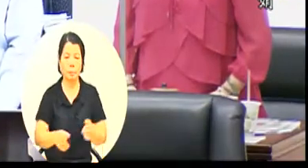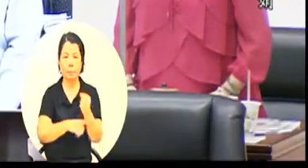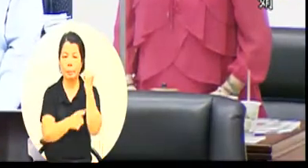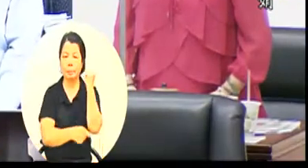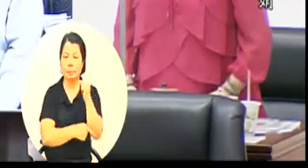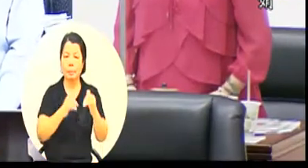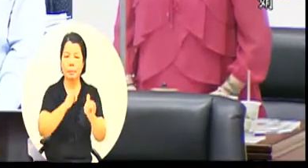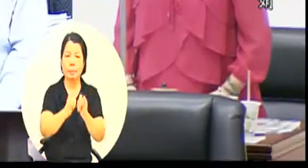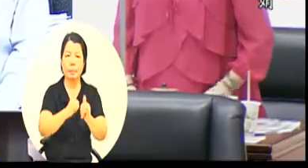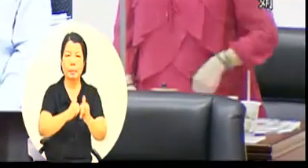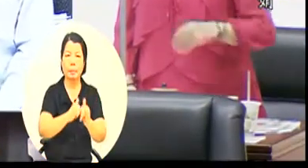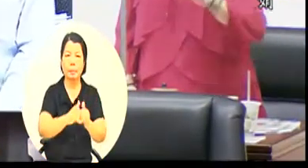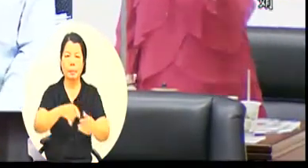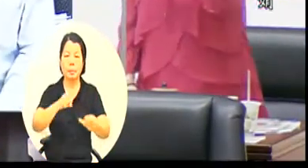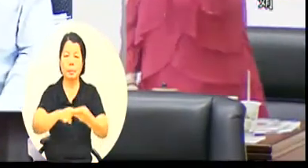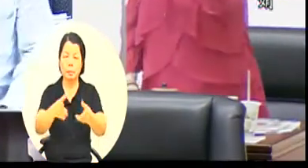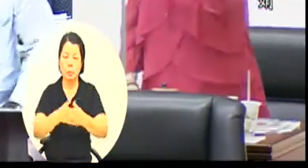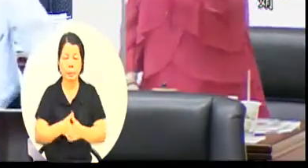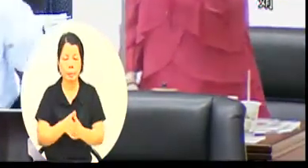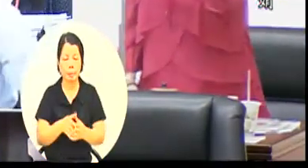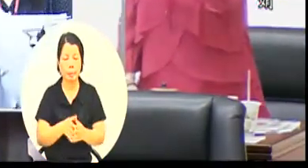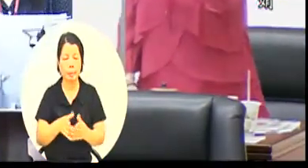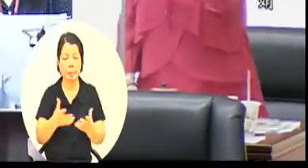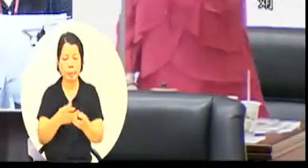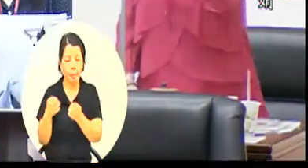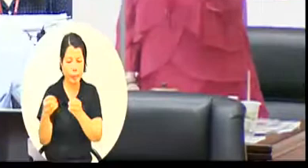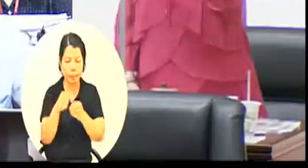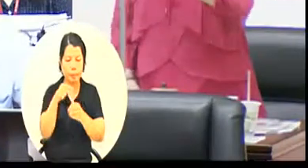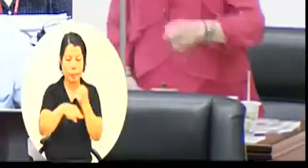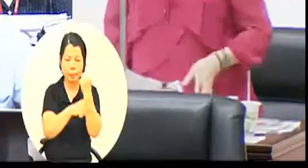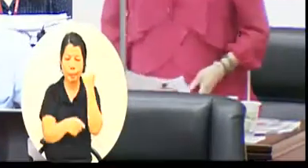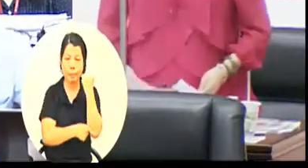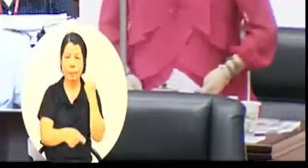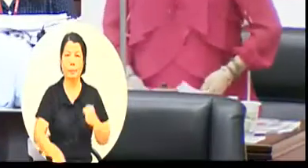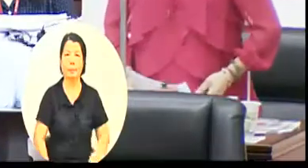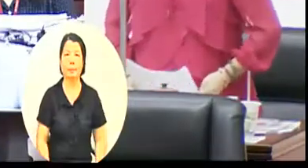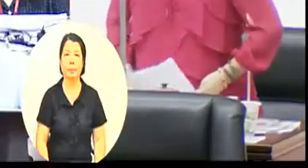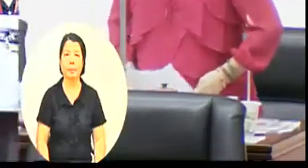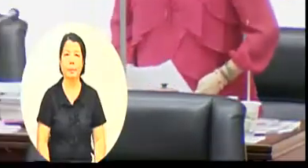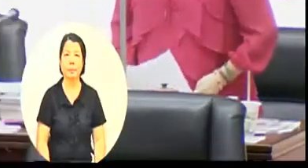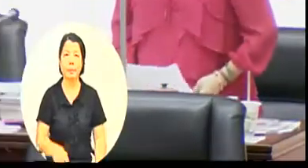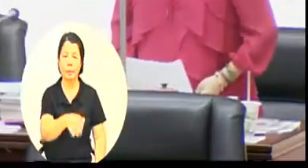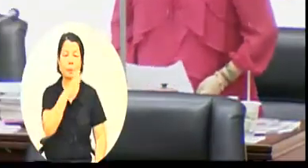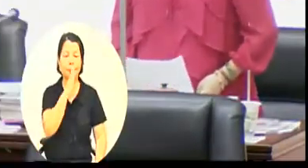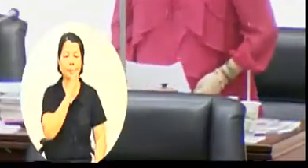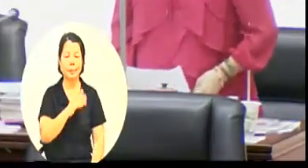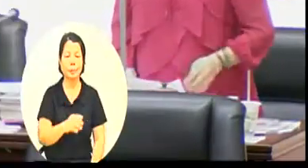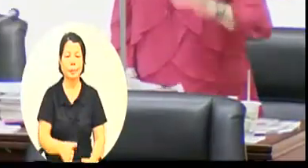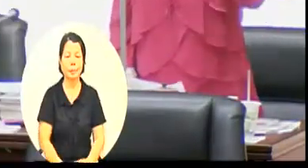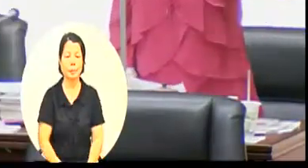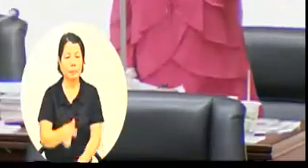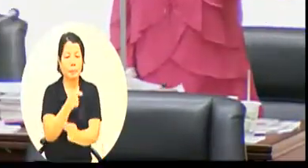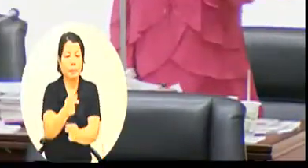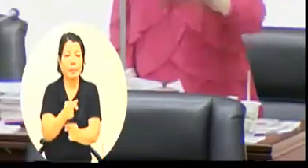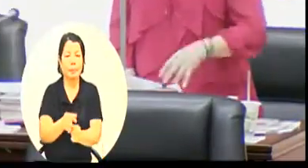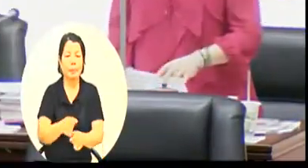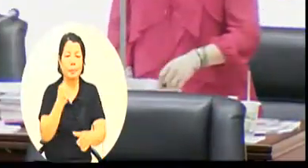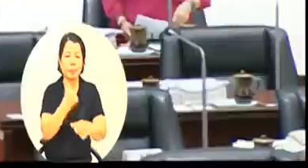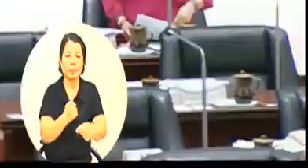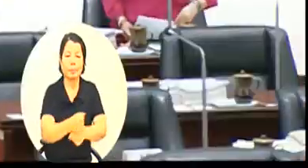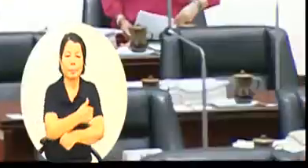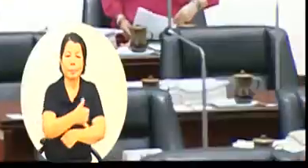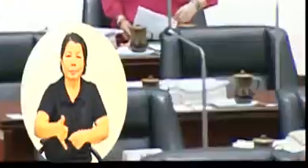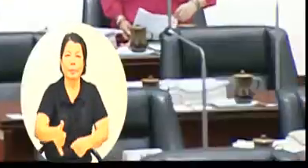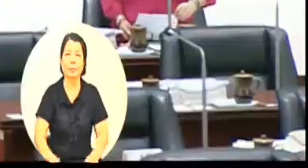的机制来检讨这个法。 好，对，很好。你应该算是标准的公务人员了哈，当然我们都是一法为